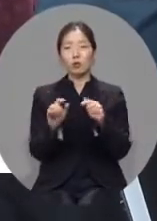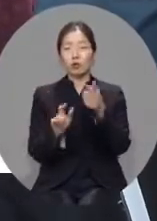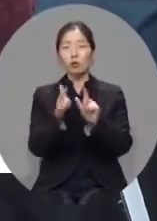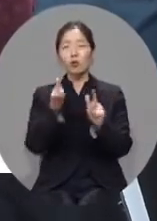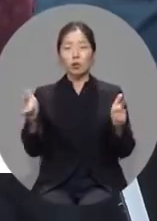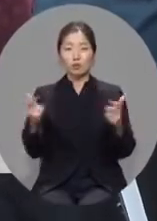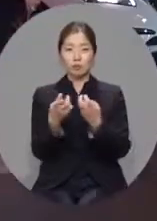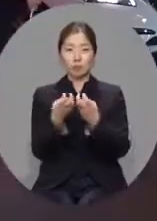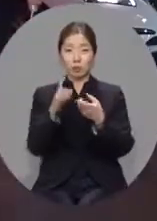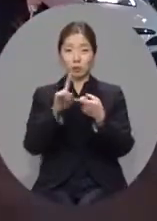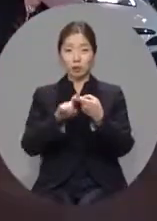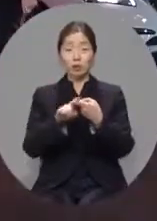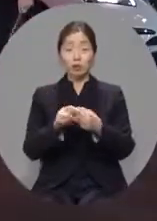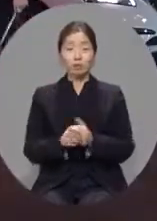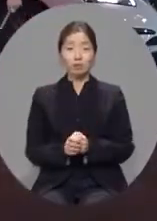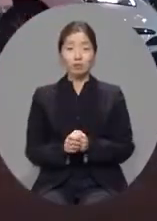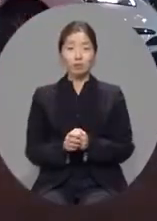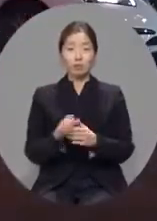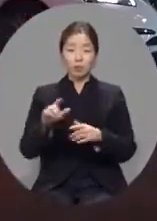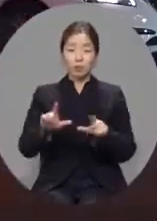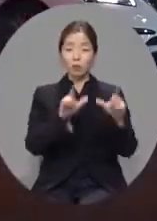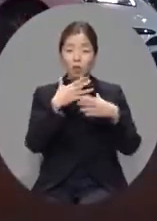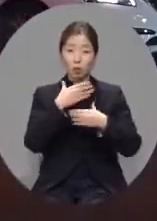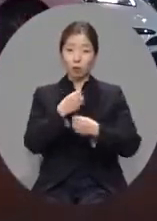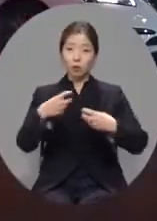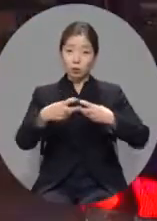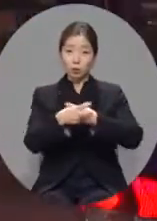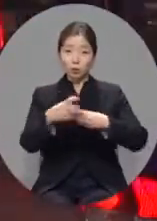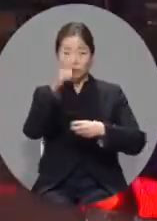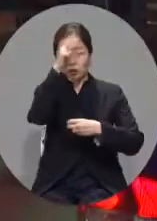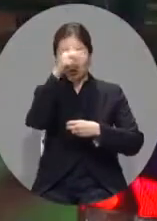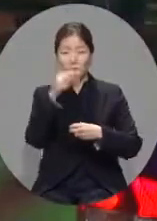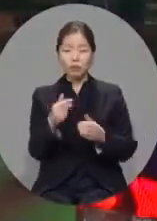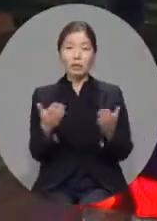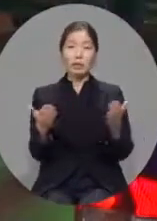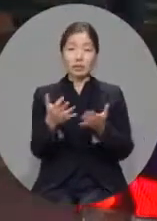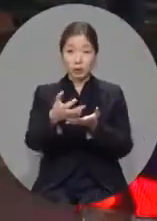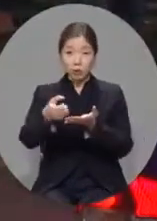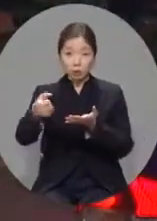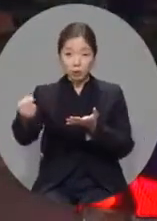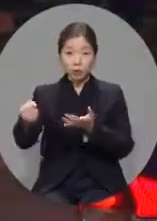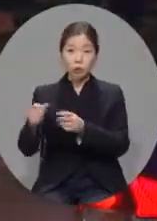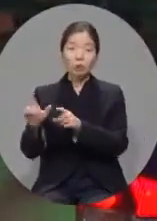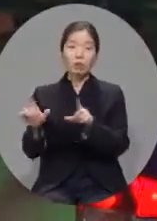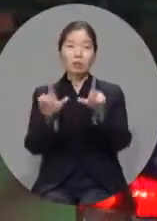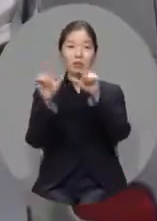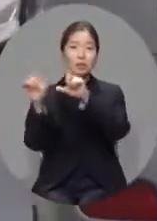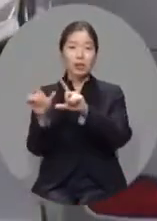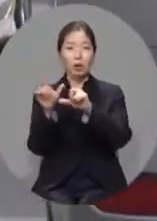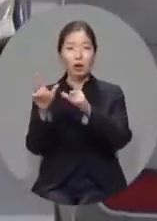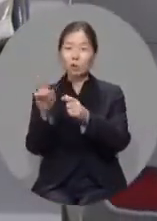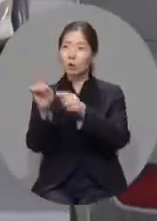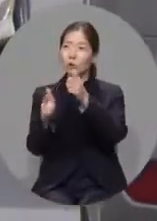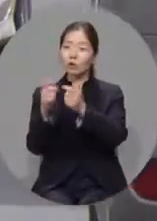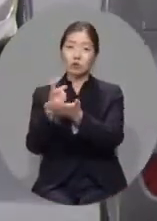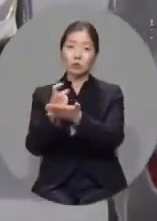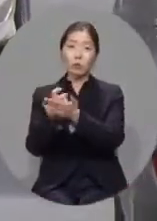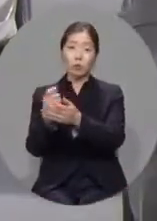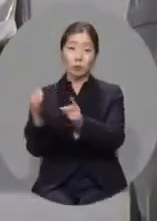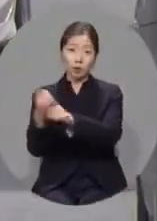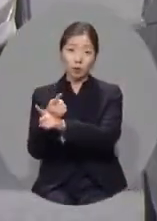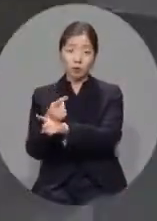다양한 방안에 대해서 생활안전과 교통 등 경찰 업무 중 일부를 떼어내 생활밀착형 치안을 제공하겠다는